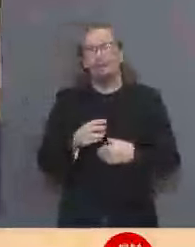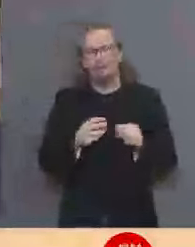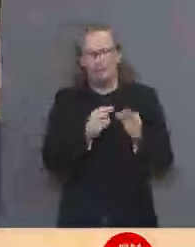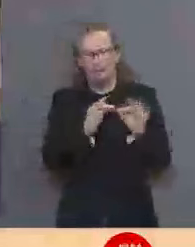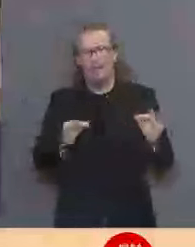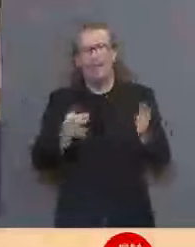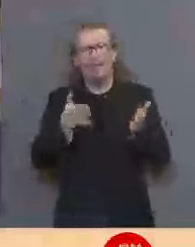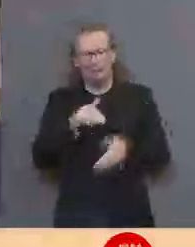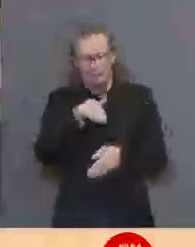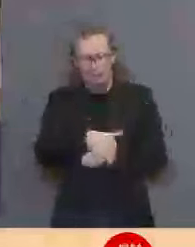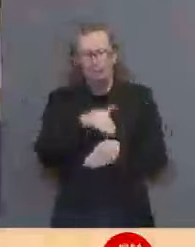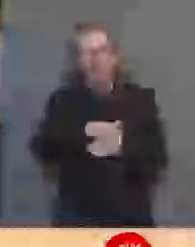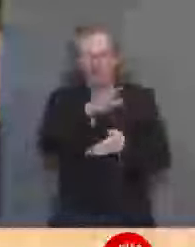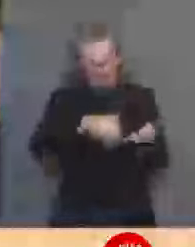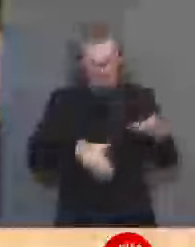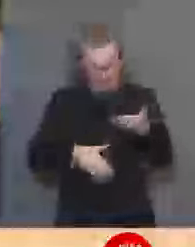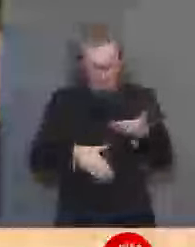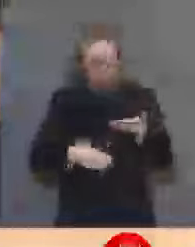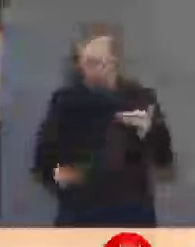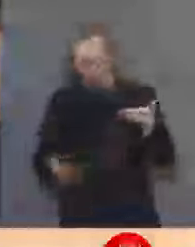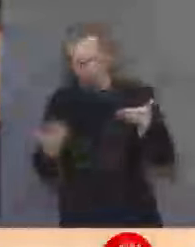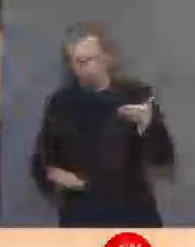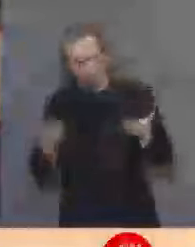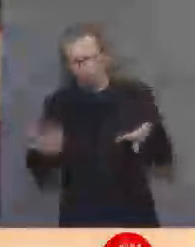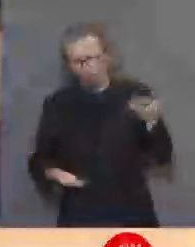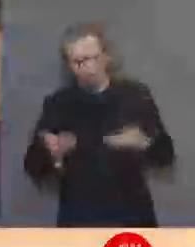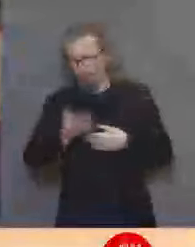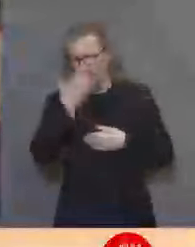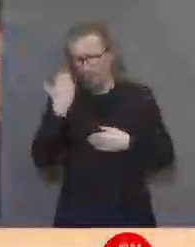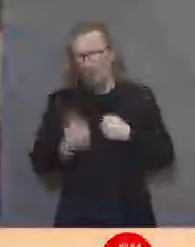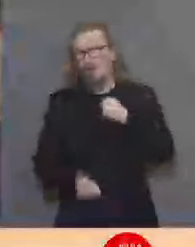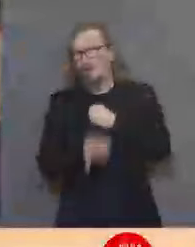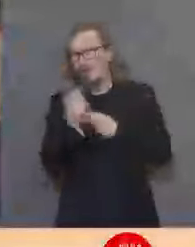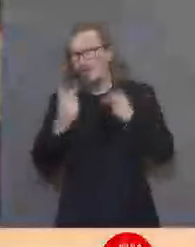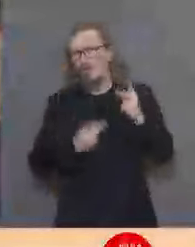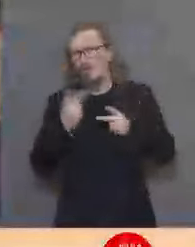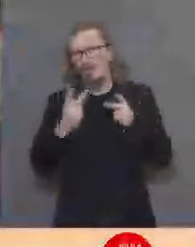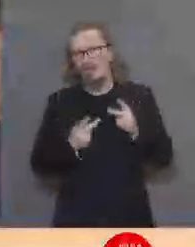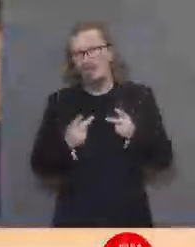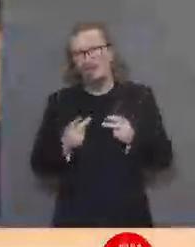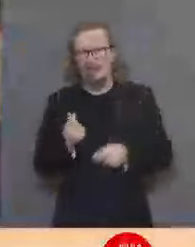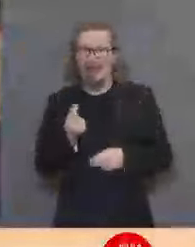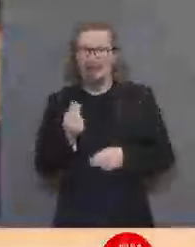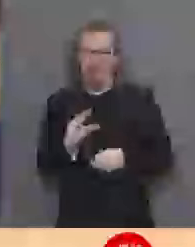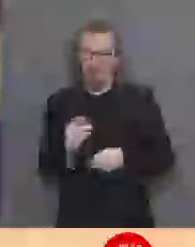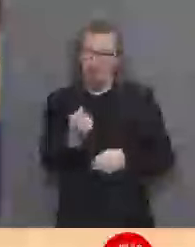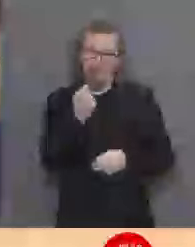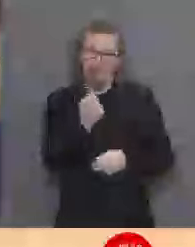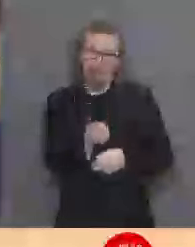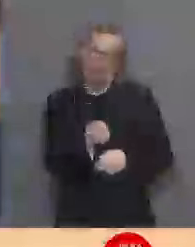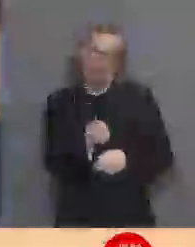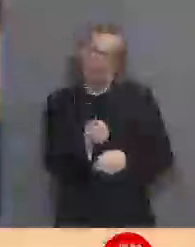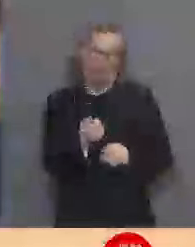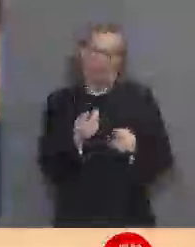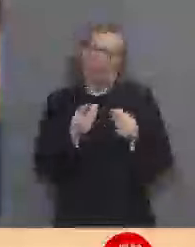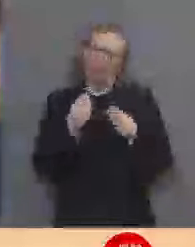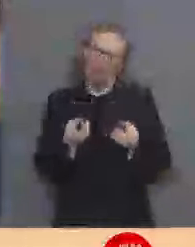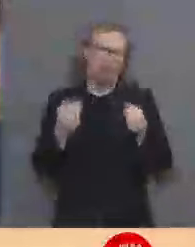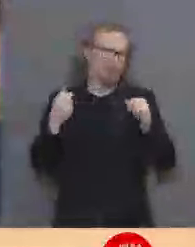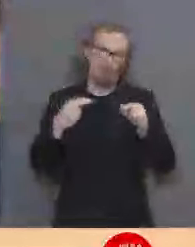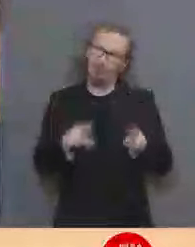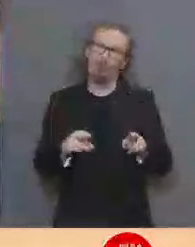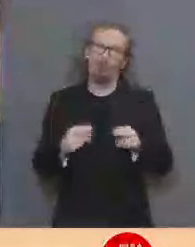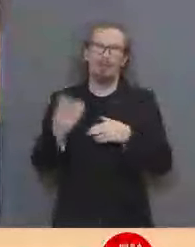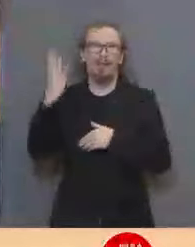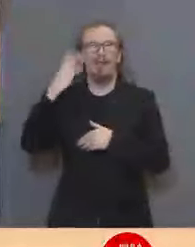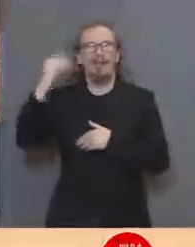la délibération qui nous est soumise, sauf à supposer que la modicité de la somme allouée réduira inévitablement les moyens